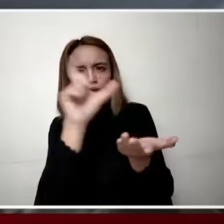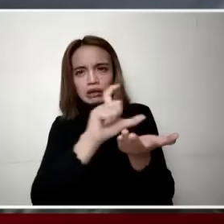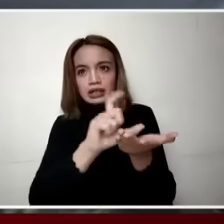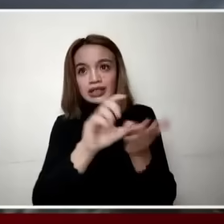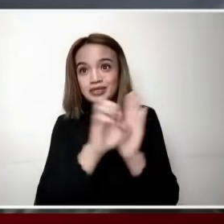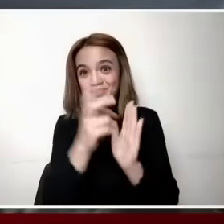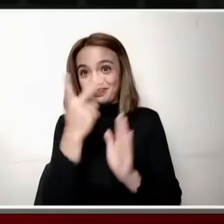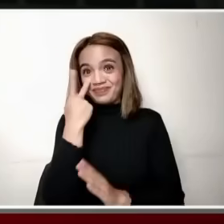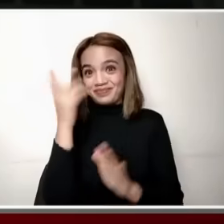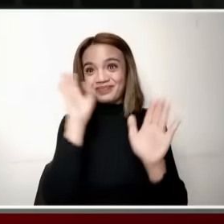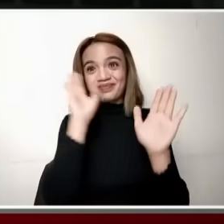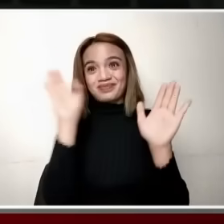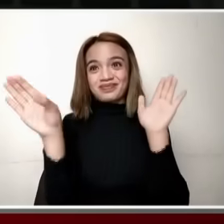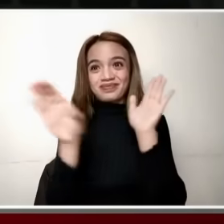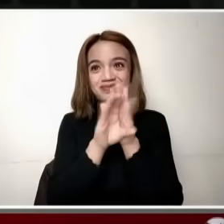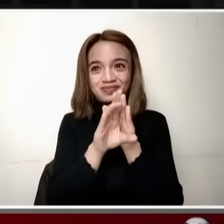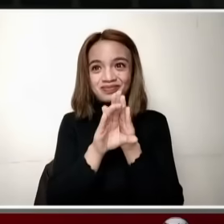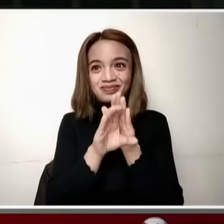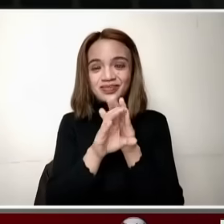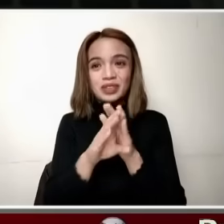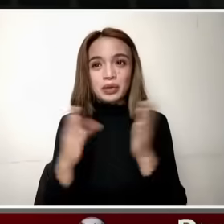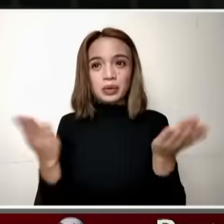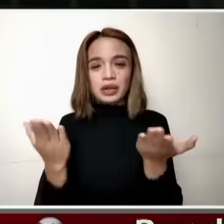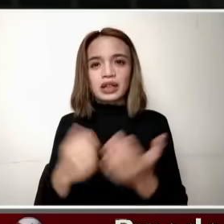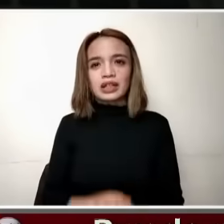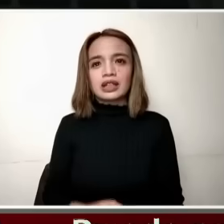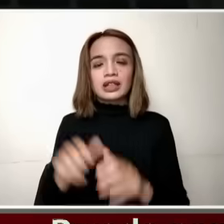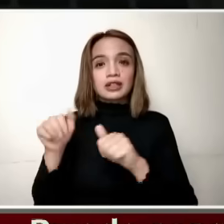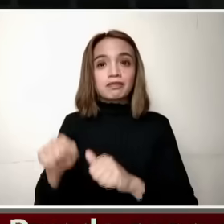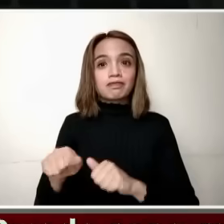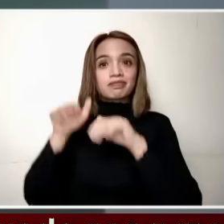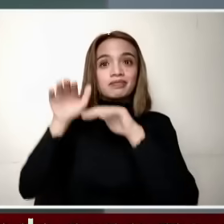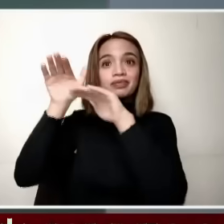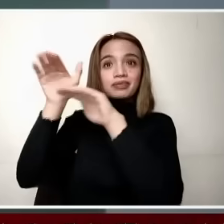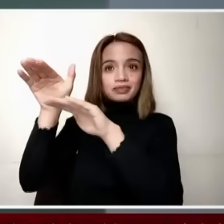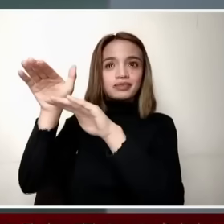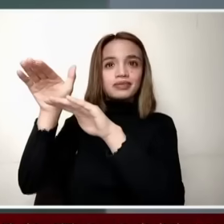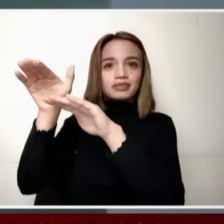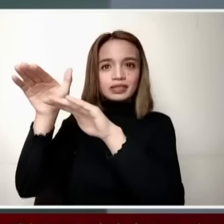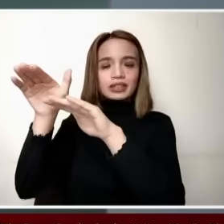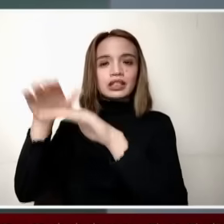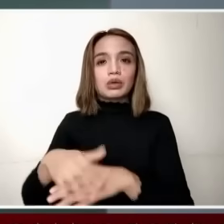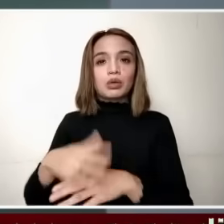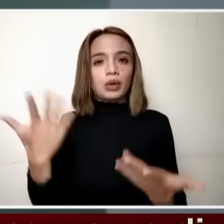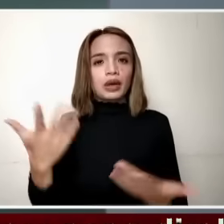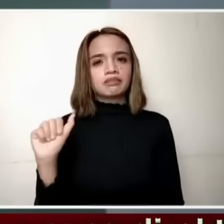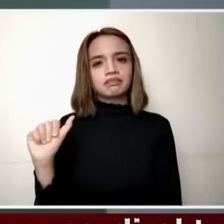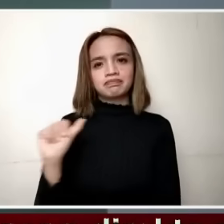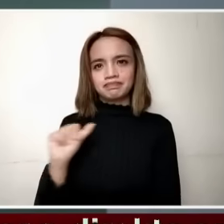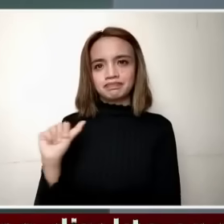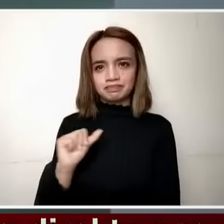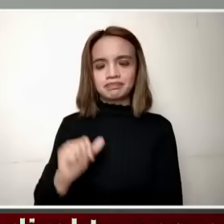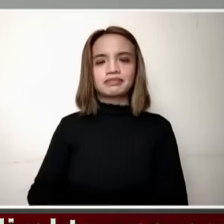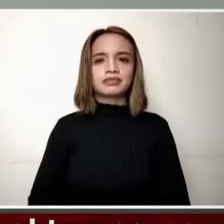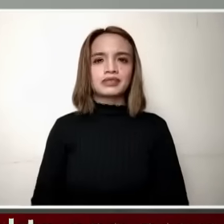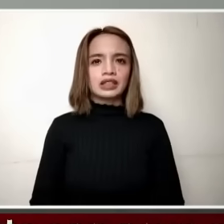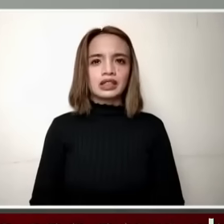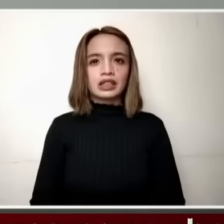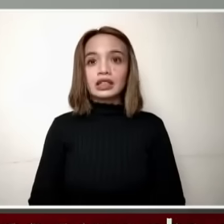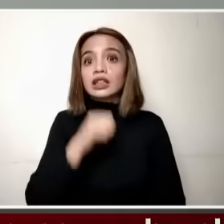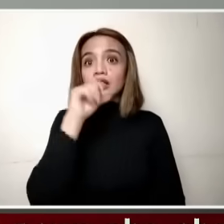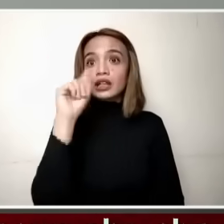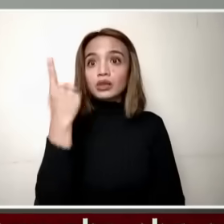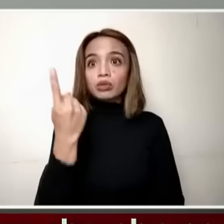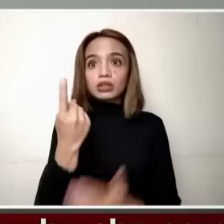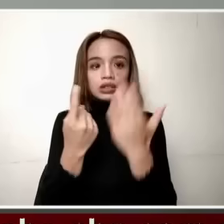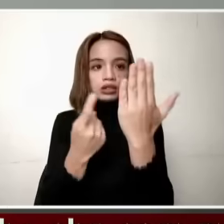ng Mujahideen sa Tora Bora Mountains na kuta ng Taliban sa Afghanistan. And it's not just a cover na headshot